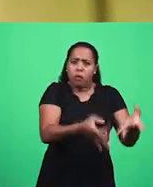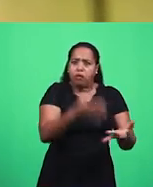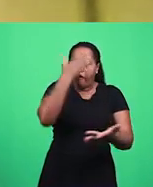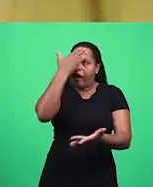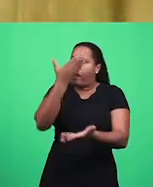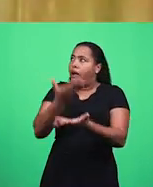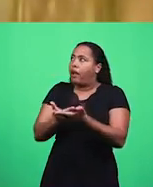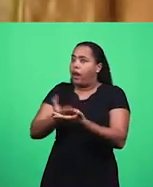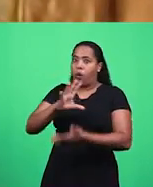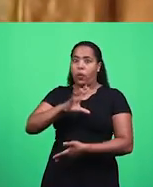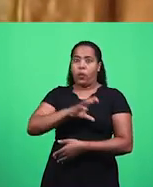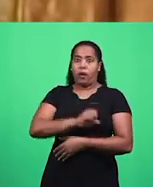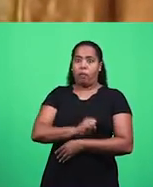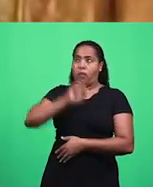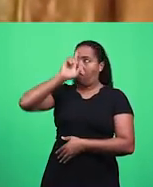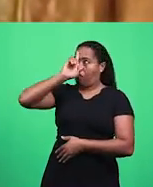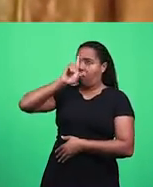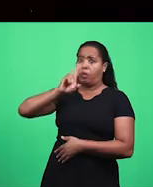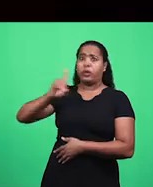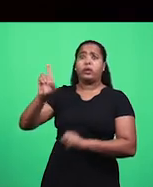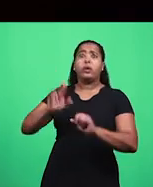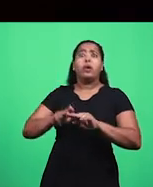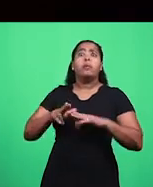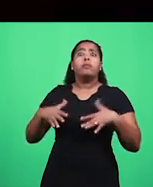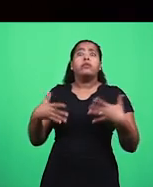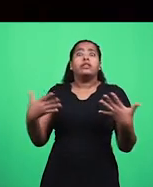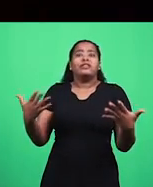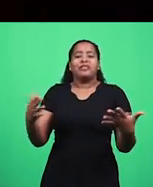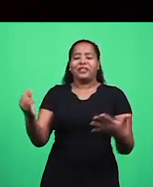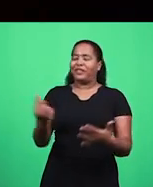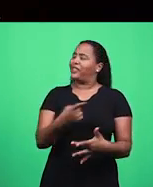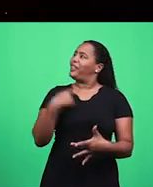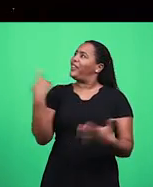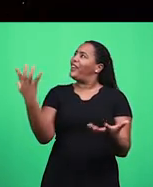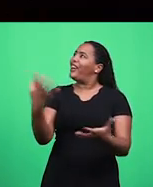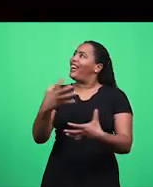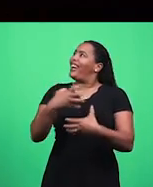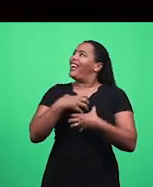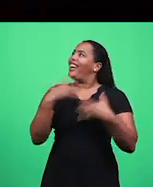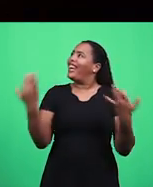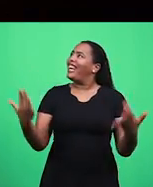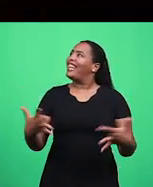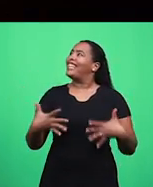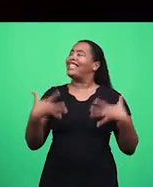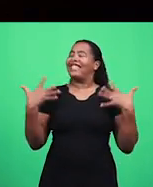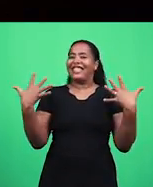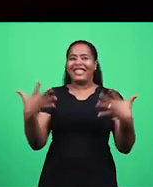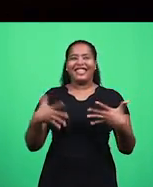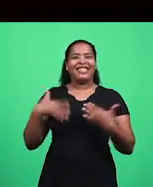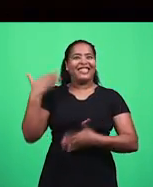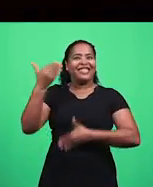Я смотрю на Его великую любовь, и я не хожу видением.